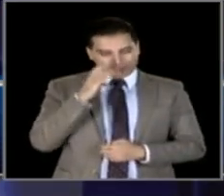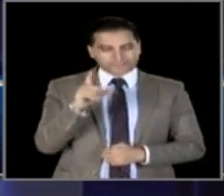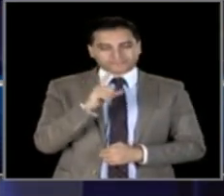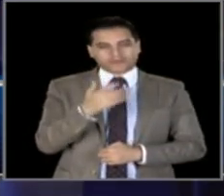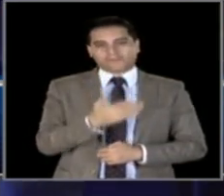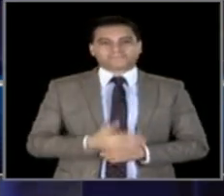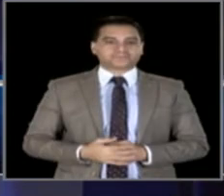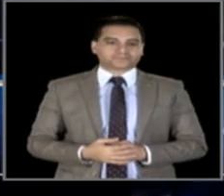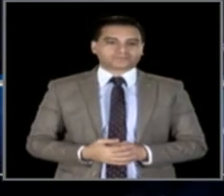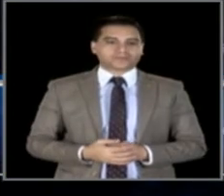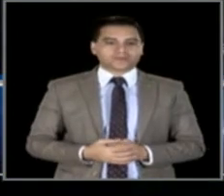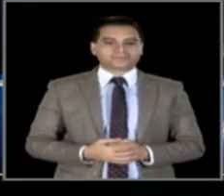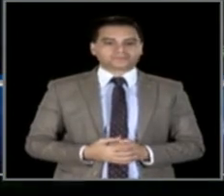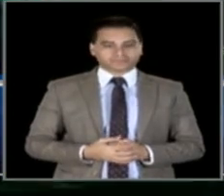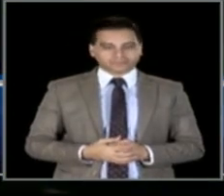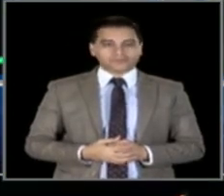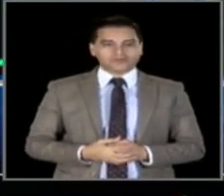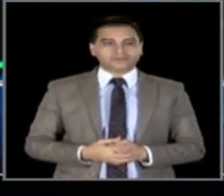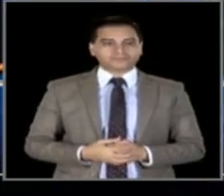إجابة صحيحة.